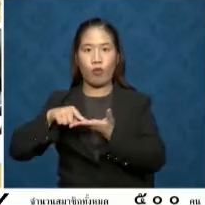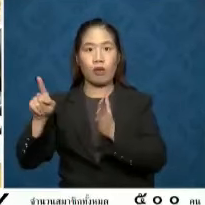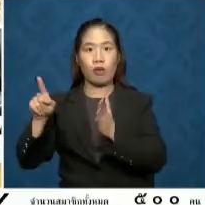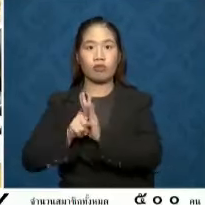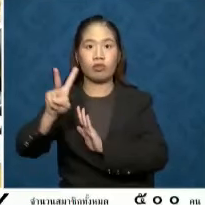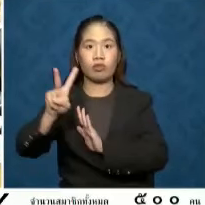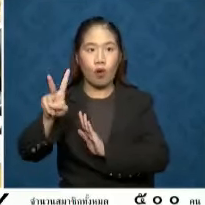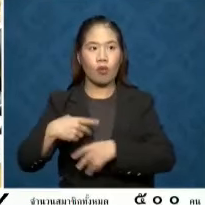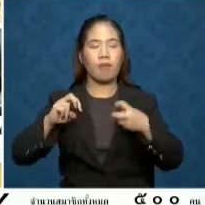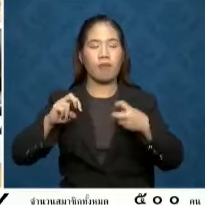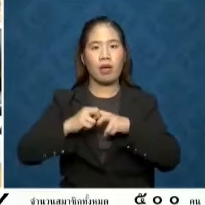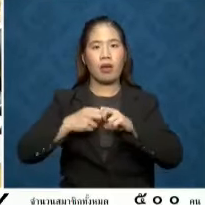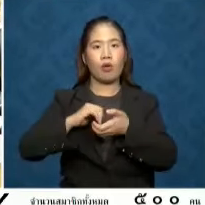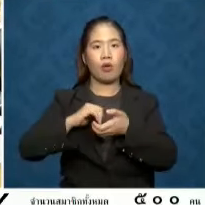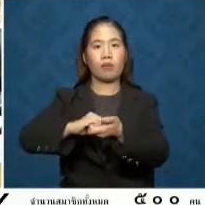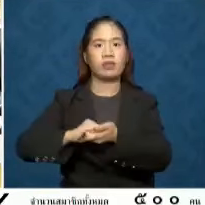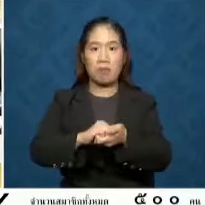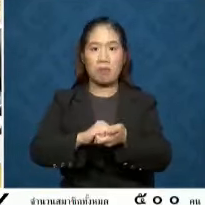ญหากับความสัมพันธ์ระหว่างประเทศไง